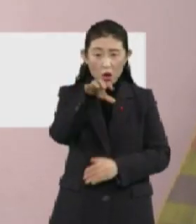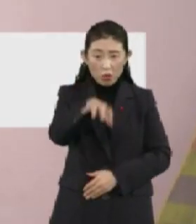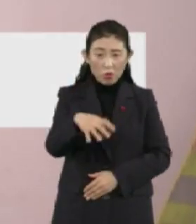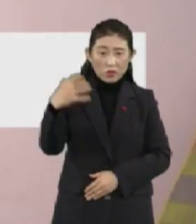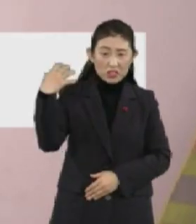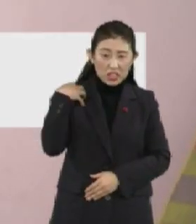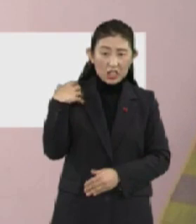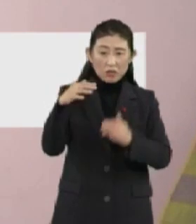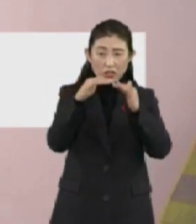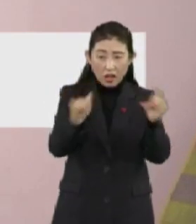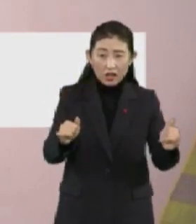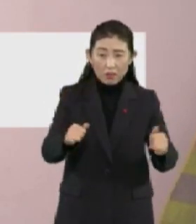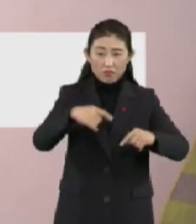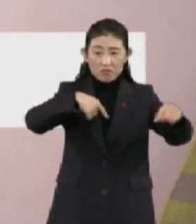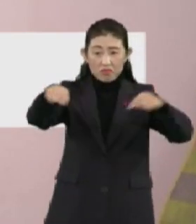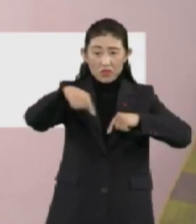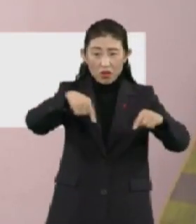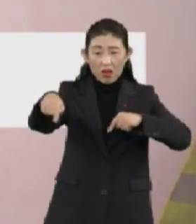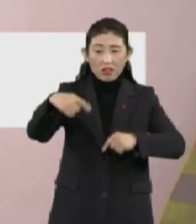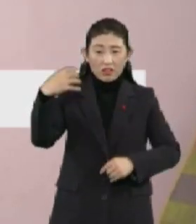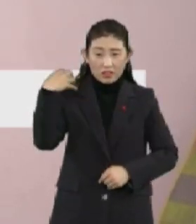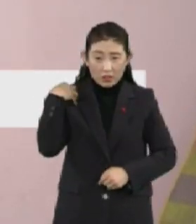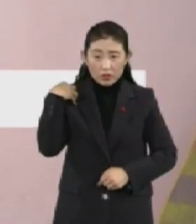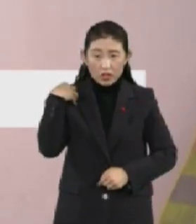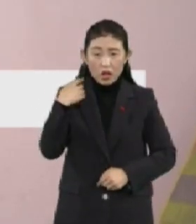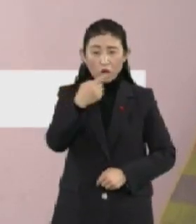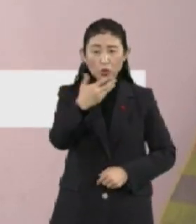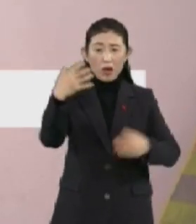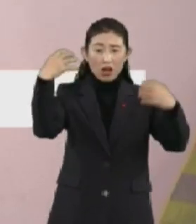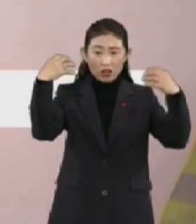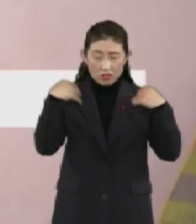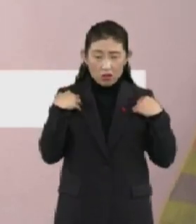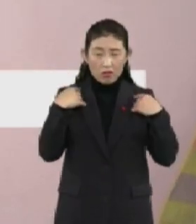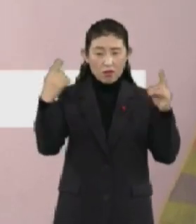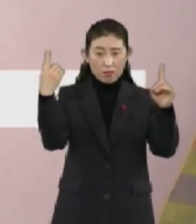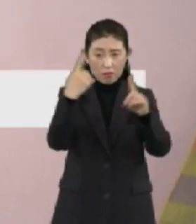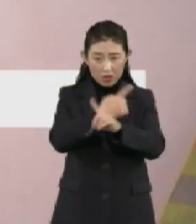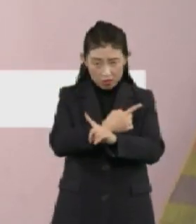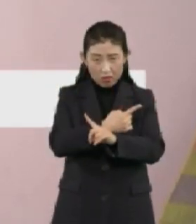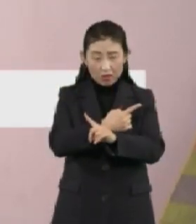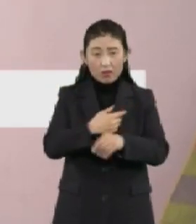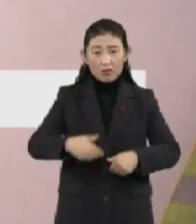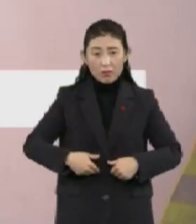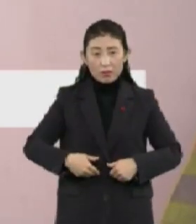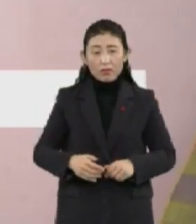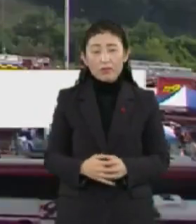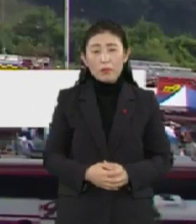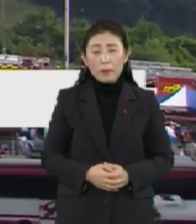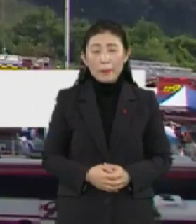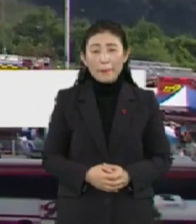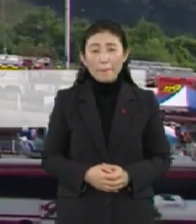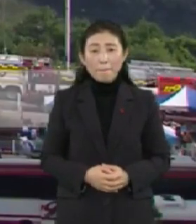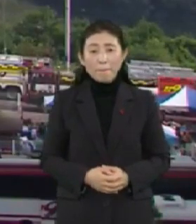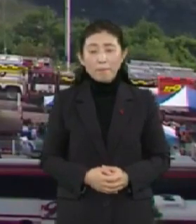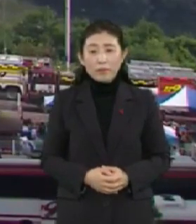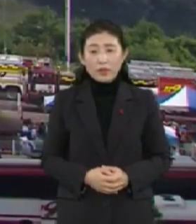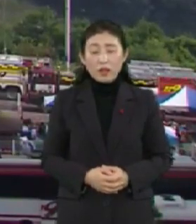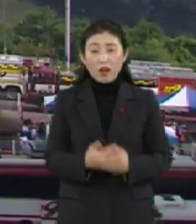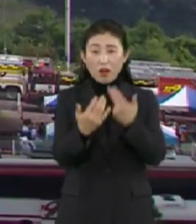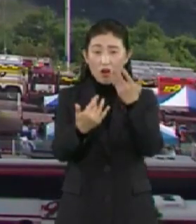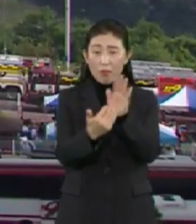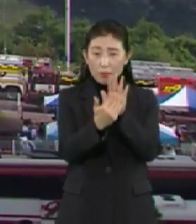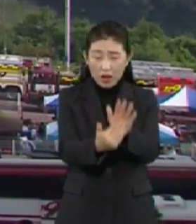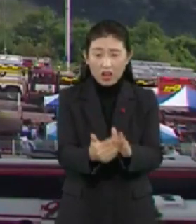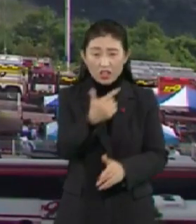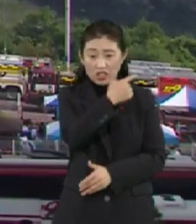사람이, 현장을 지휘하는 사람이, 소방청이 달라져야 한다고 주장하는 것입니다. 소방의 화재